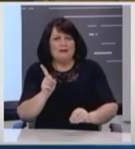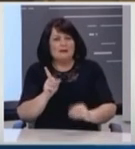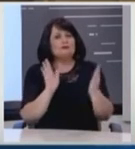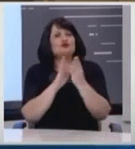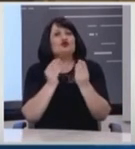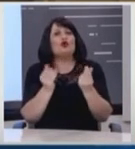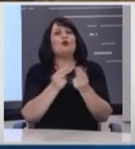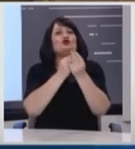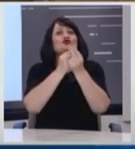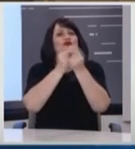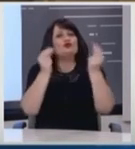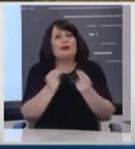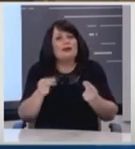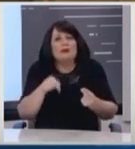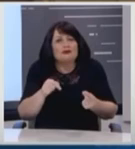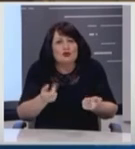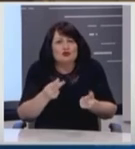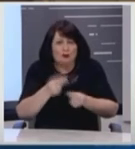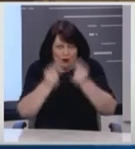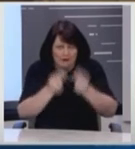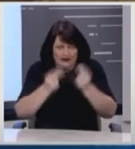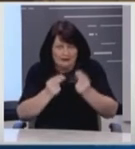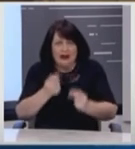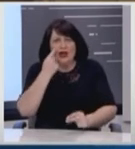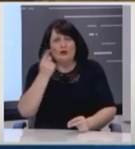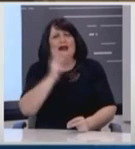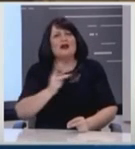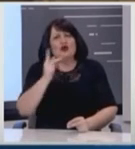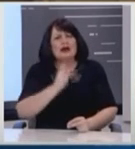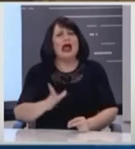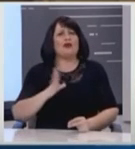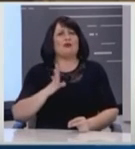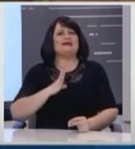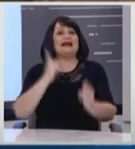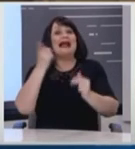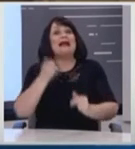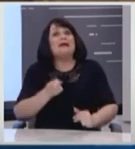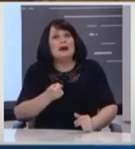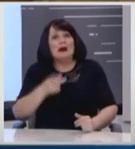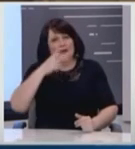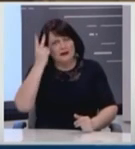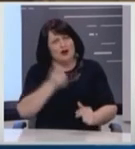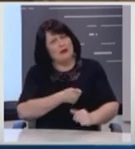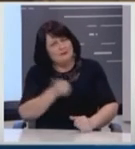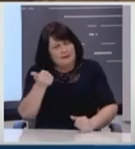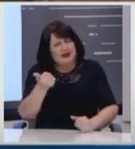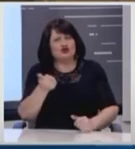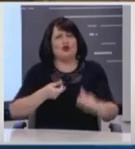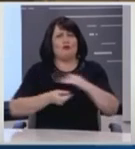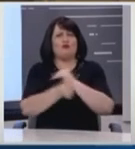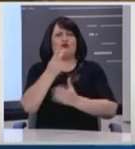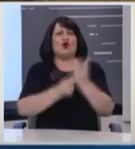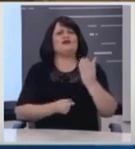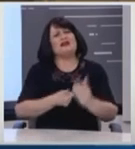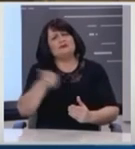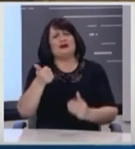προβλήματος, παίρνοντας υπόψη κοινωνικά, ανθρωπιστικά κριτήρια το δικαίωμα επιστροφής των προσφύγων στις